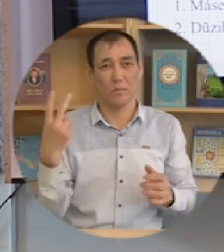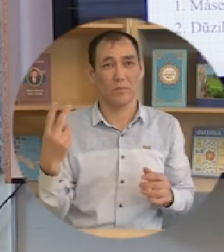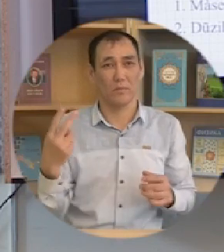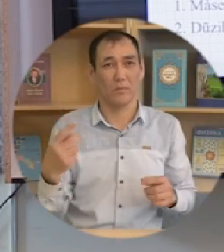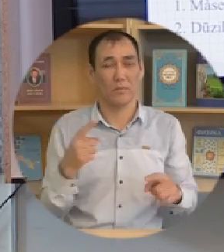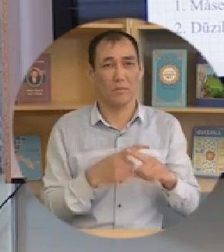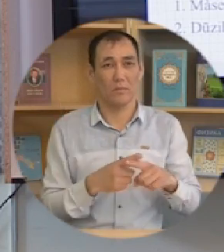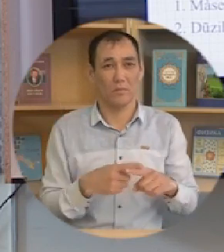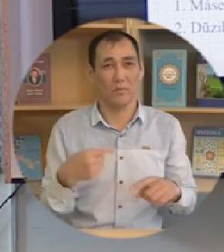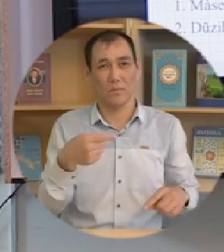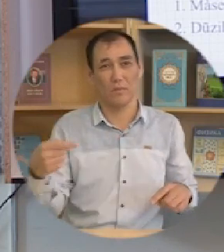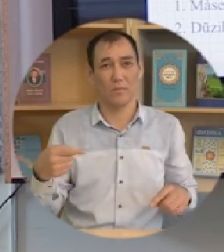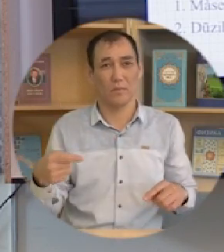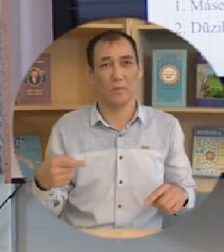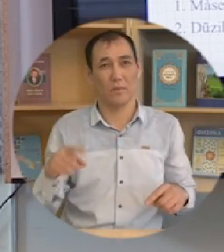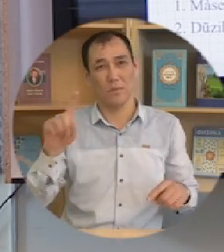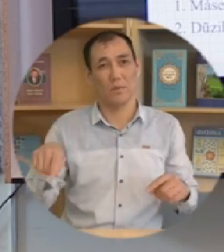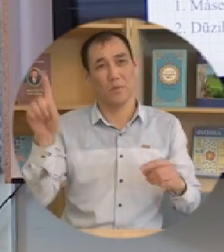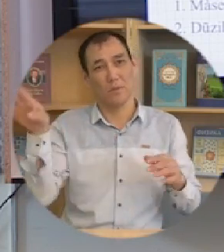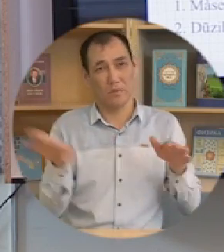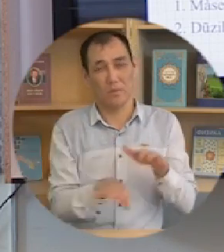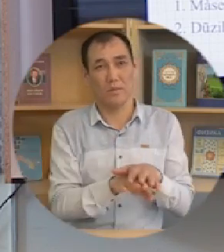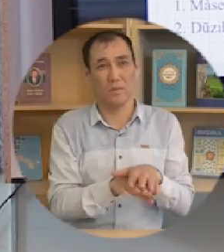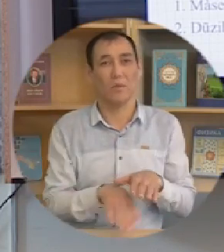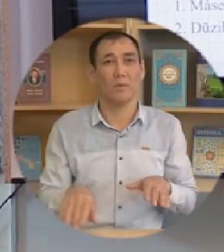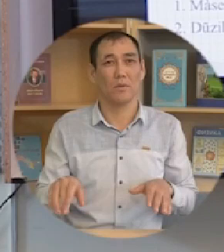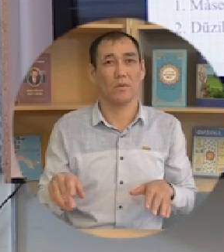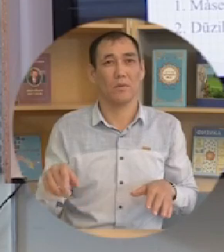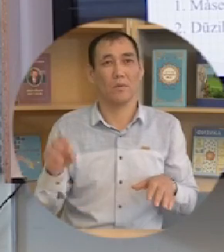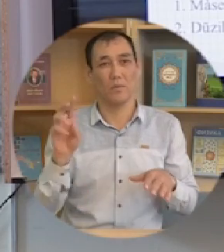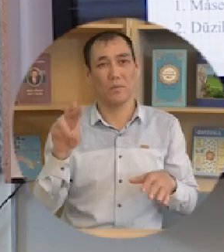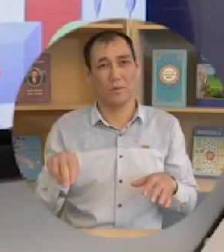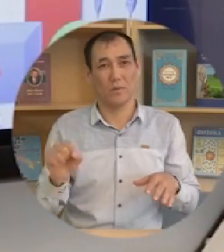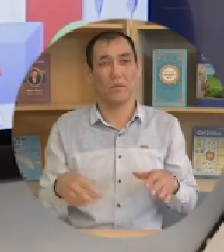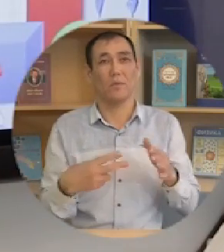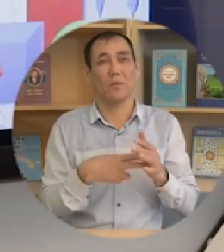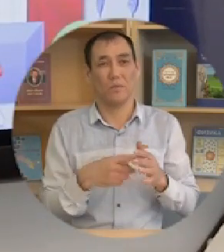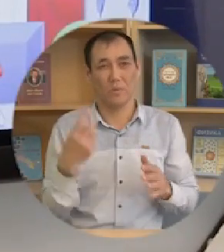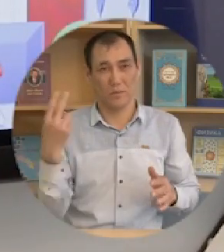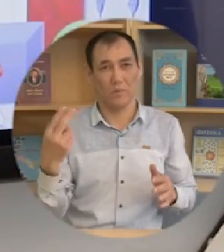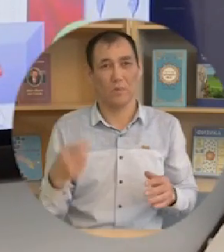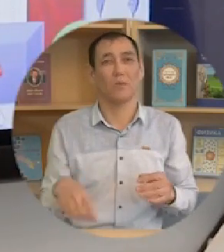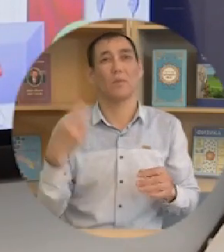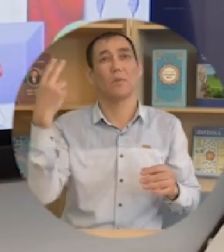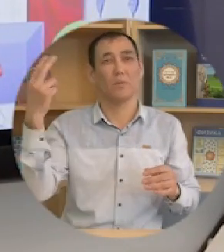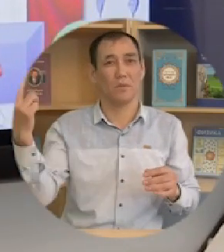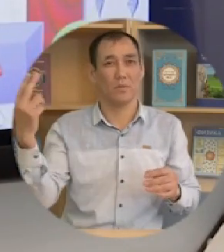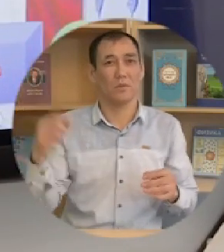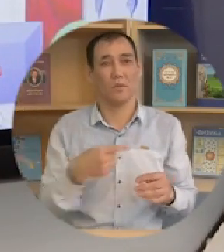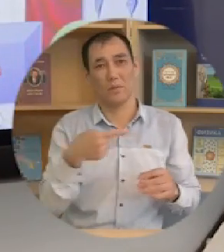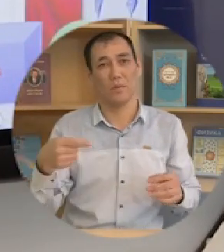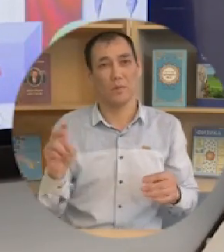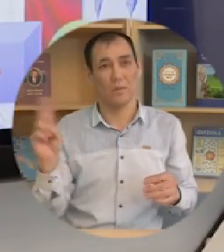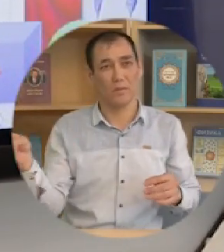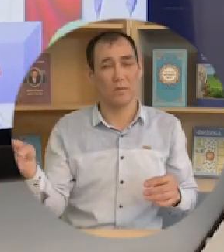2 қосу алу корен астында П бөлінген 2-нің 2 еселенгені